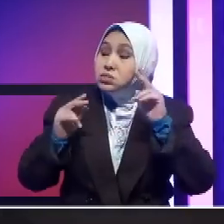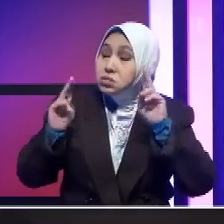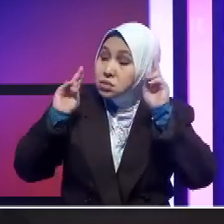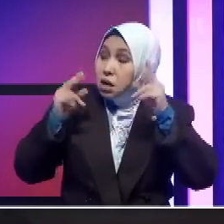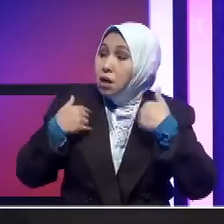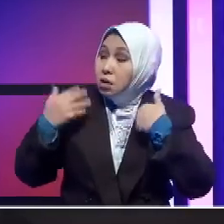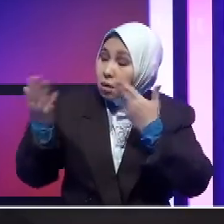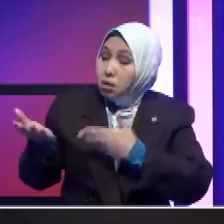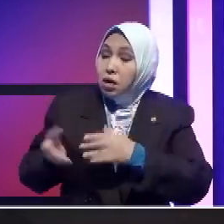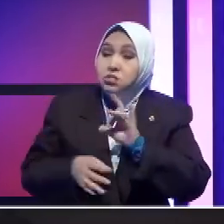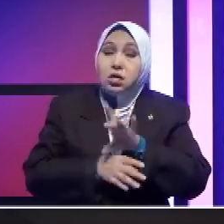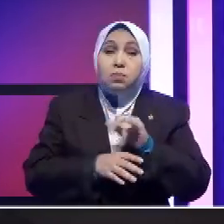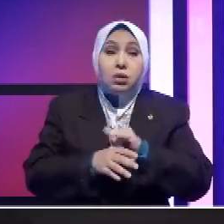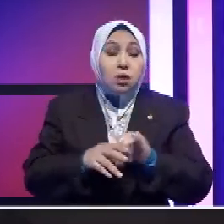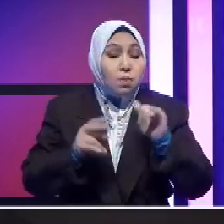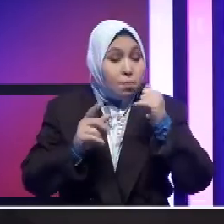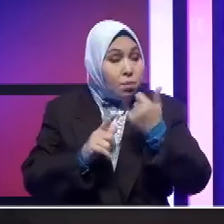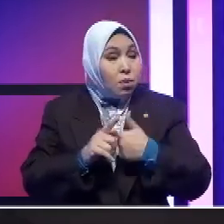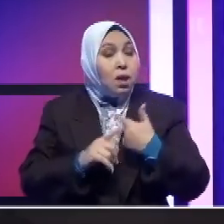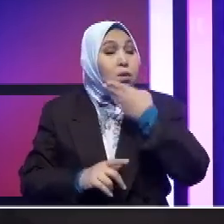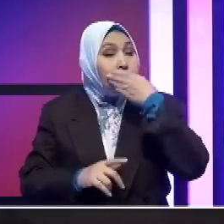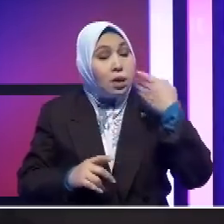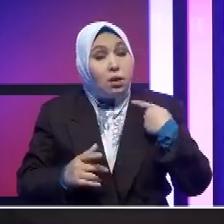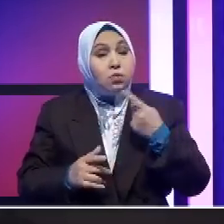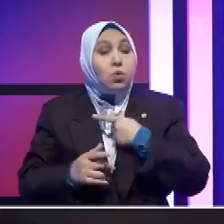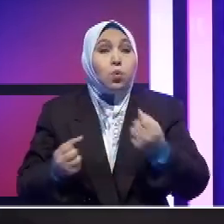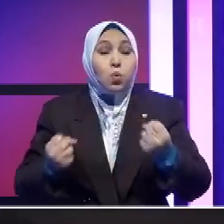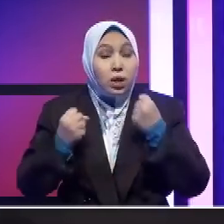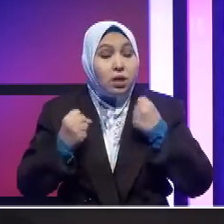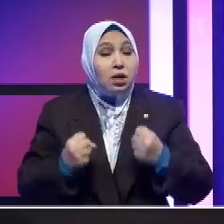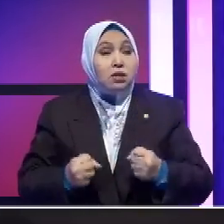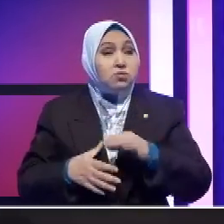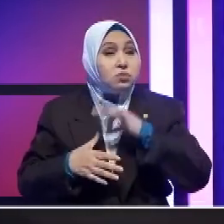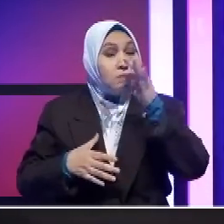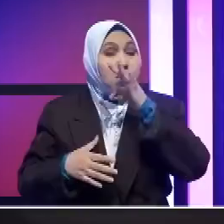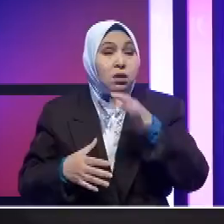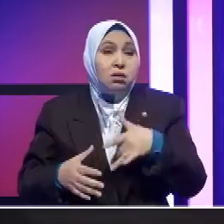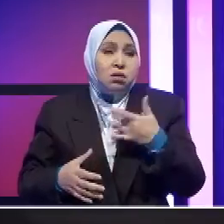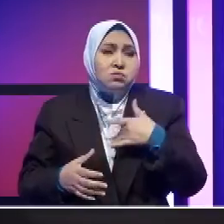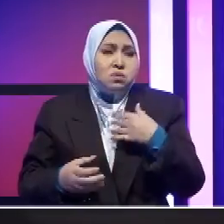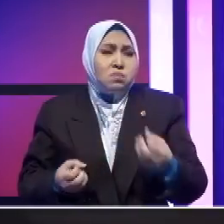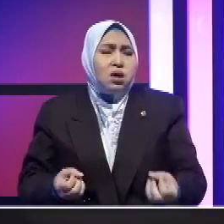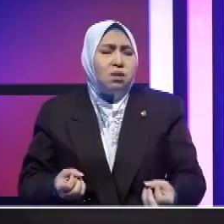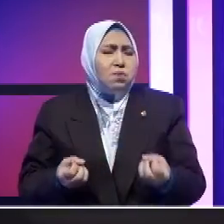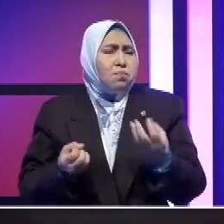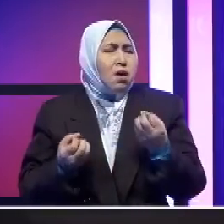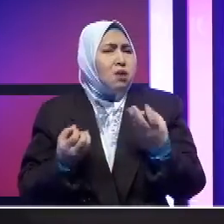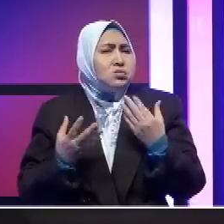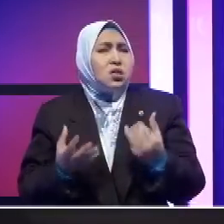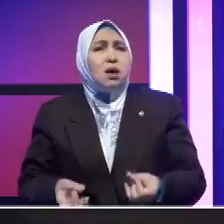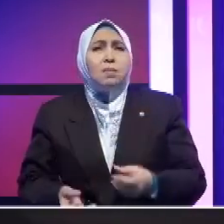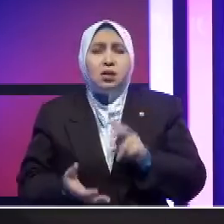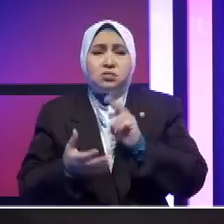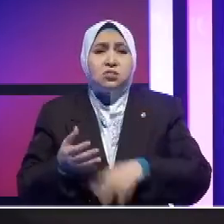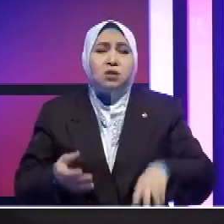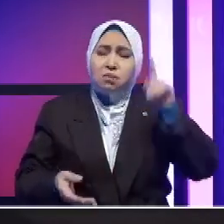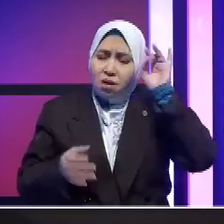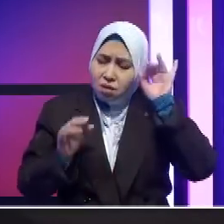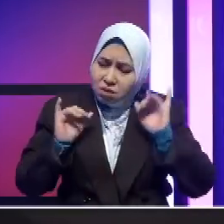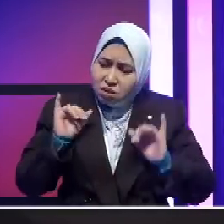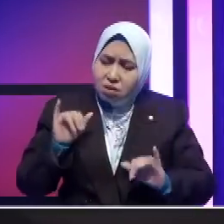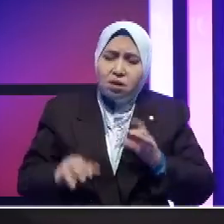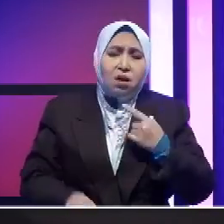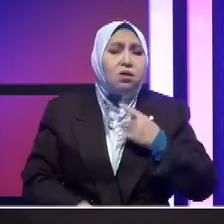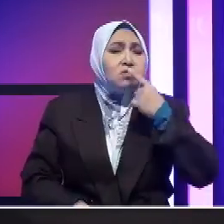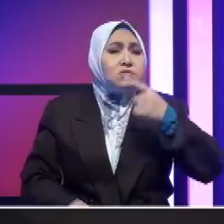bulan Ramadan ini untuk kita kuatkan semangat. Kalau ada yang rasa berapa banyak nak baca ni, silakan Ustaz. Allah, memanglah kalau